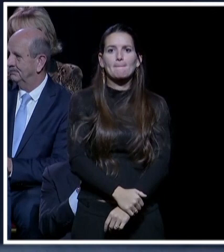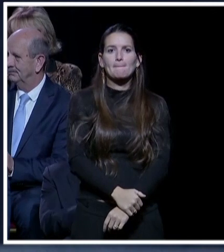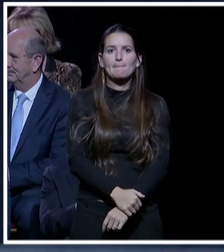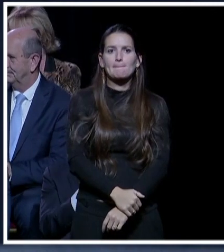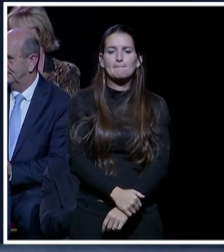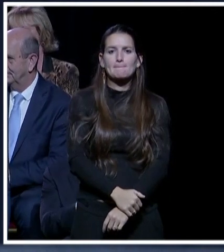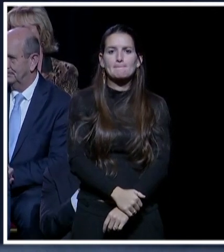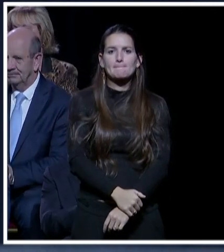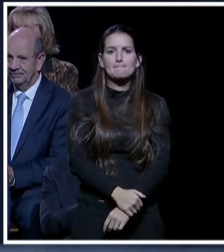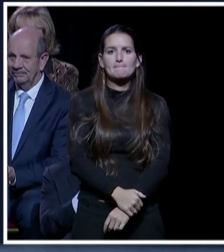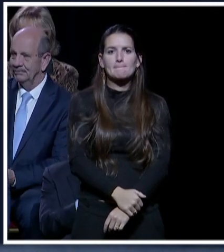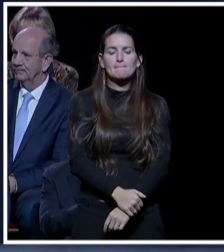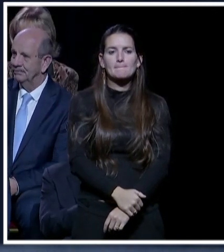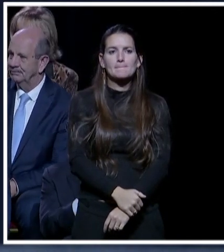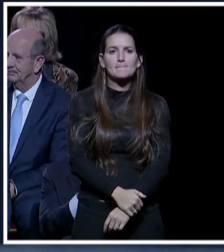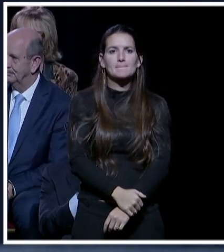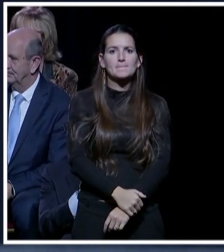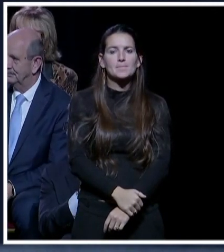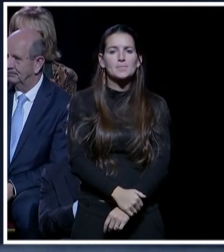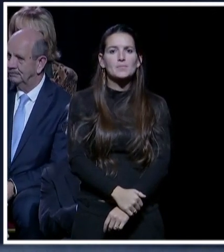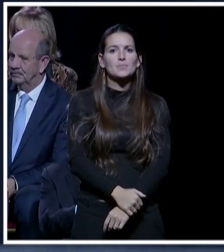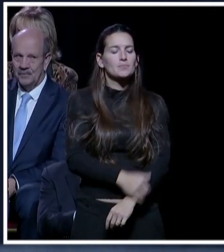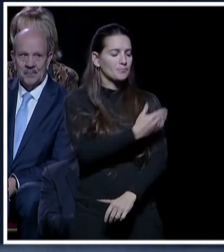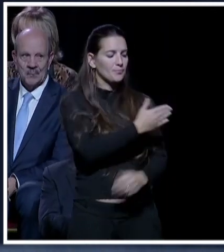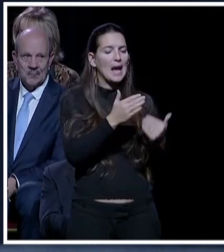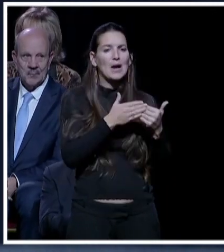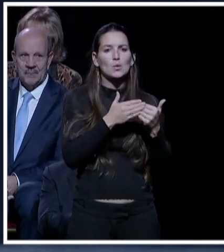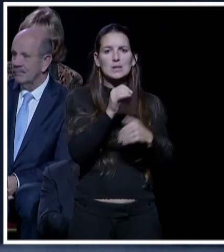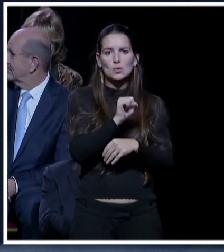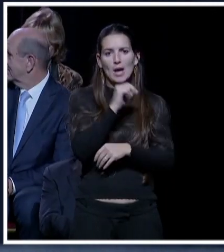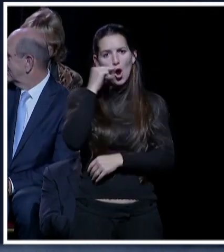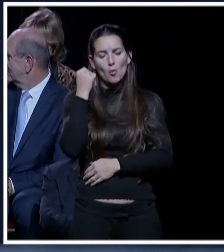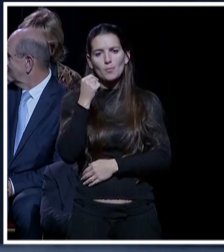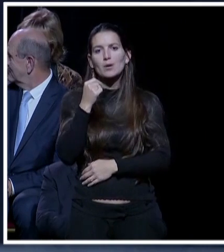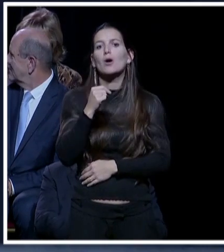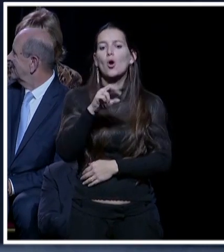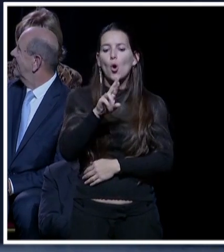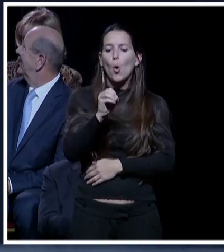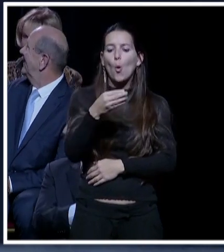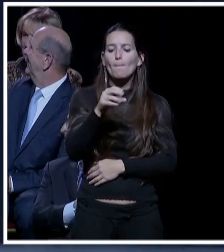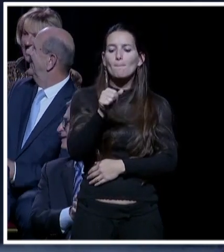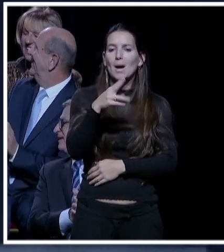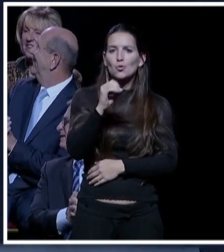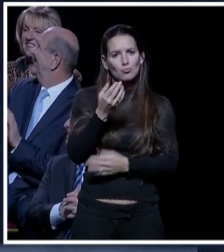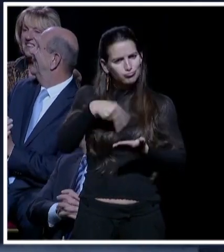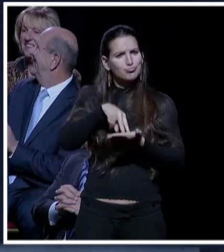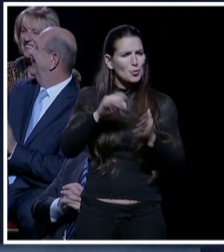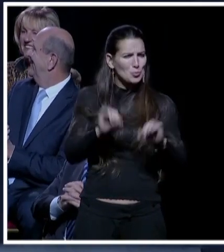Aux côtés de Sonia, donc, il y a Hervé Romano, Vous pouvez vous lever et qu'on vous applaudisse,